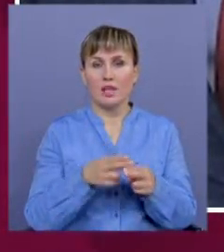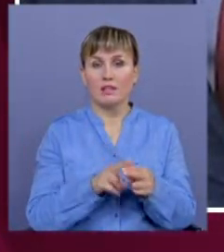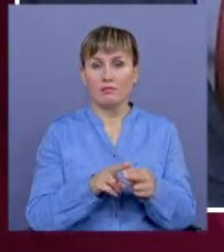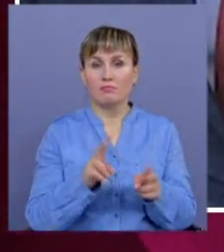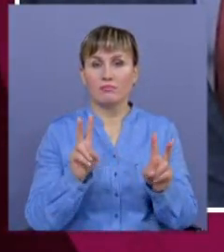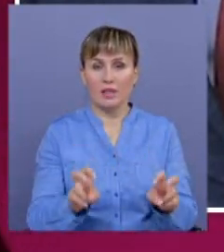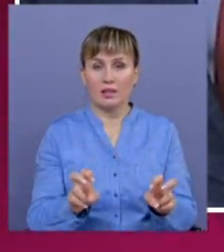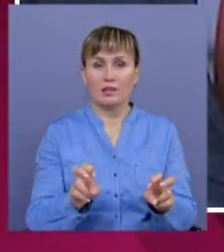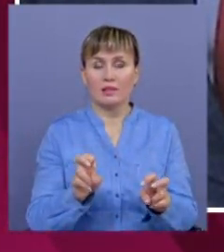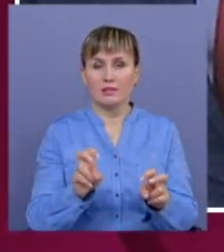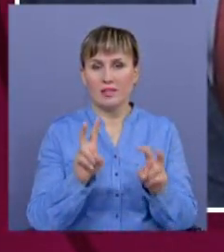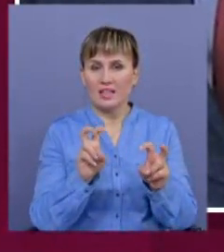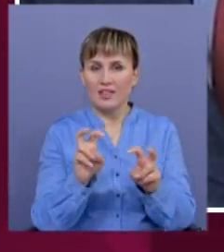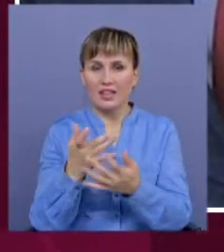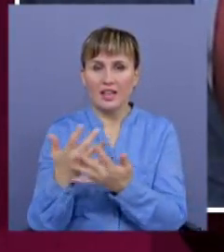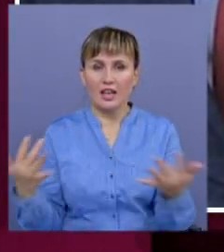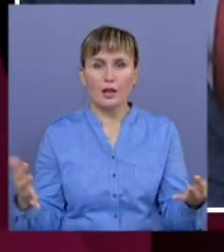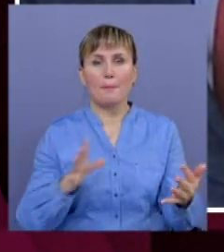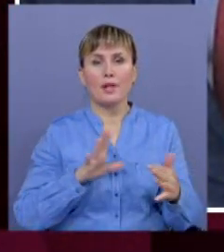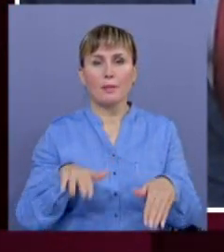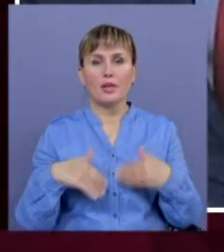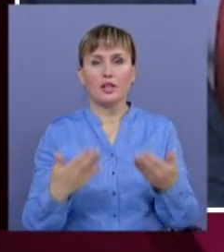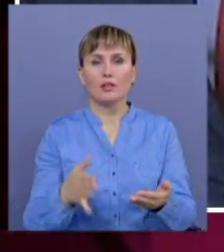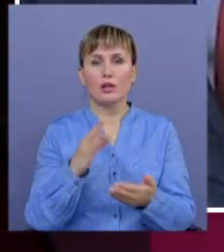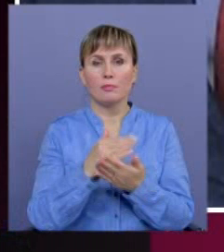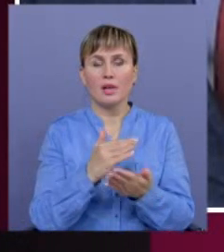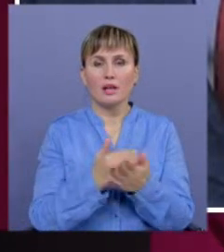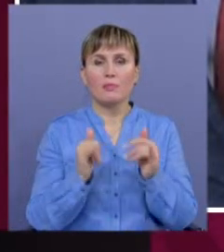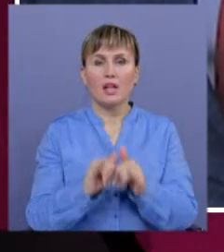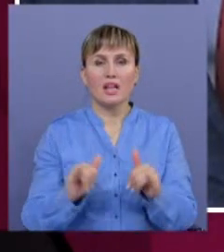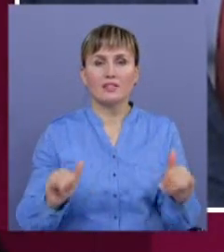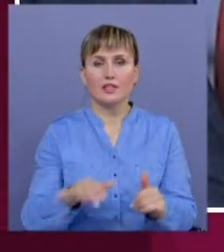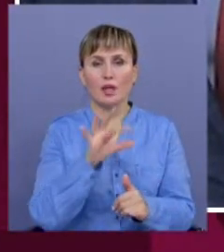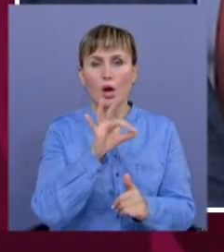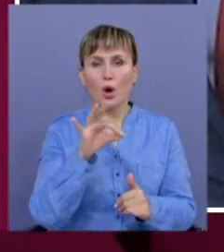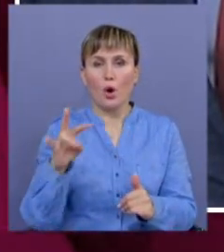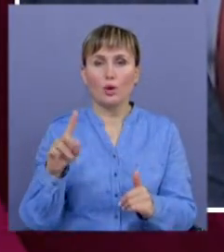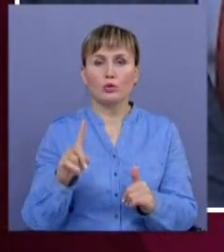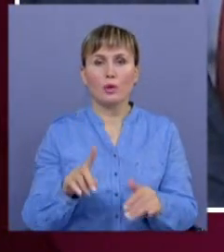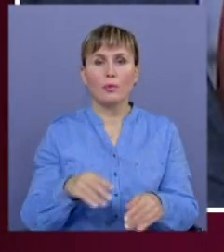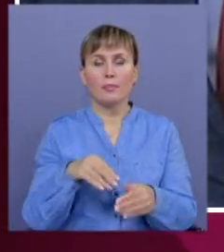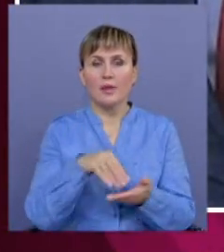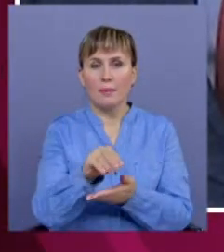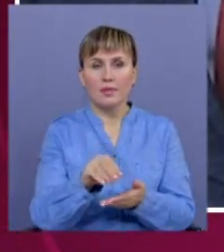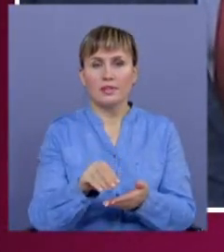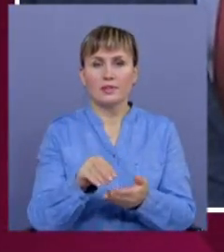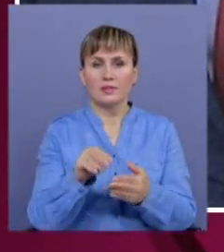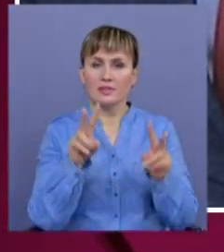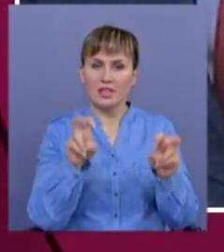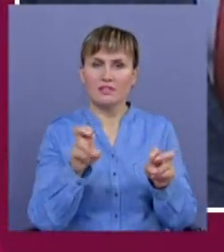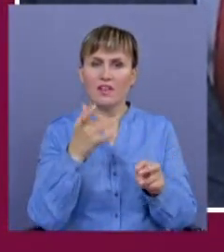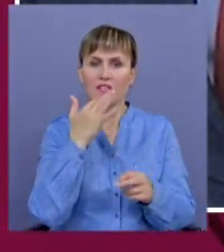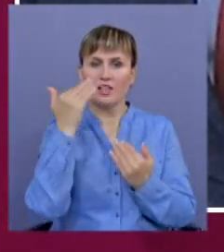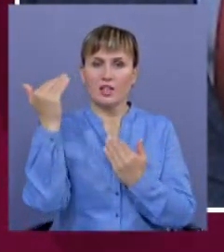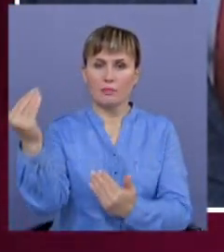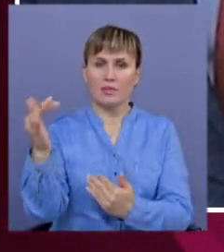патента на этот препарат. Было предложение от программы развития ООН о том, чтобы приобрести брендированный дженерик. То